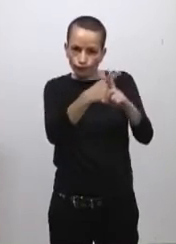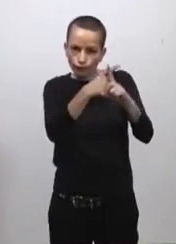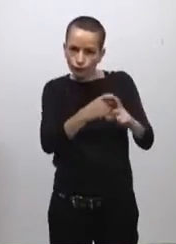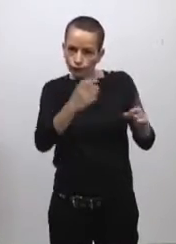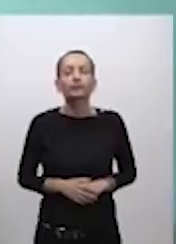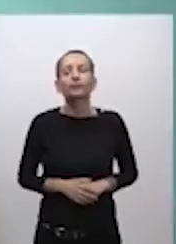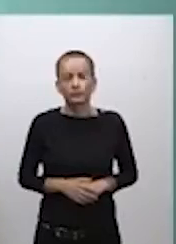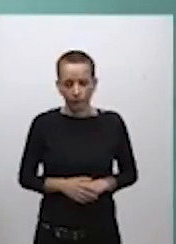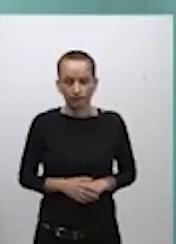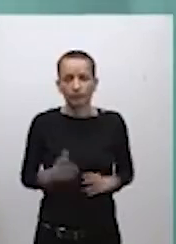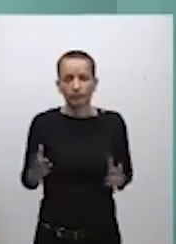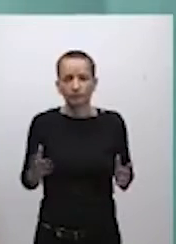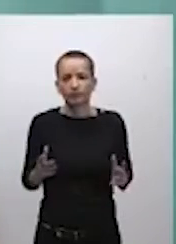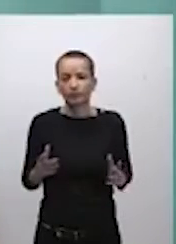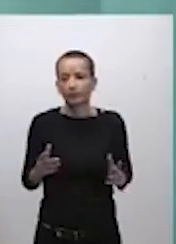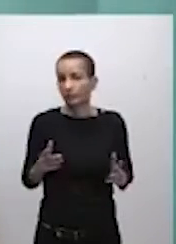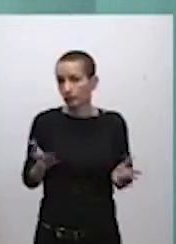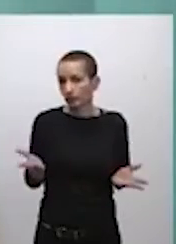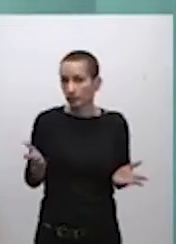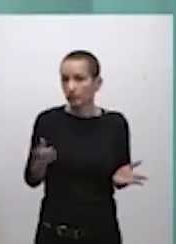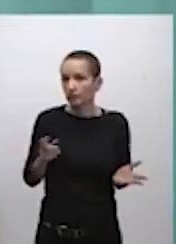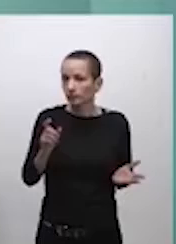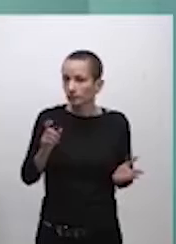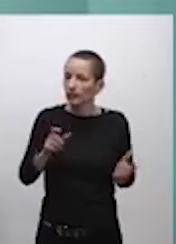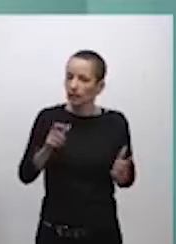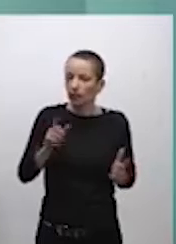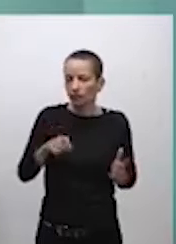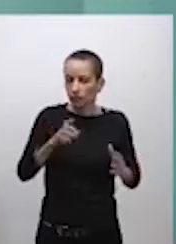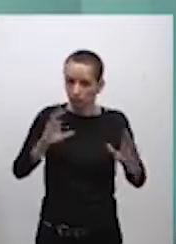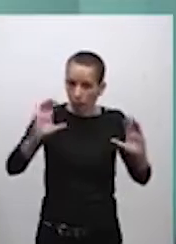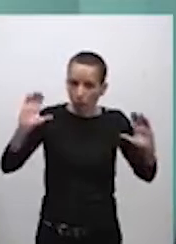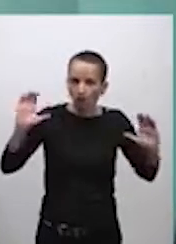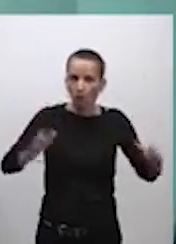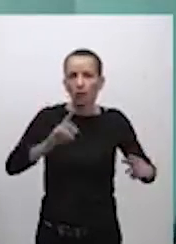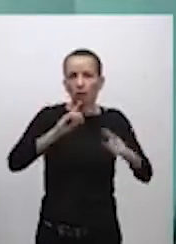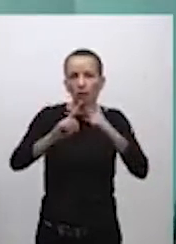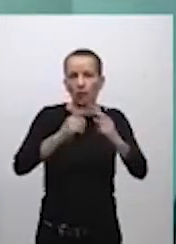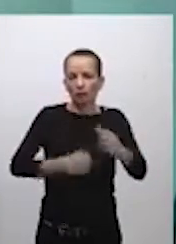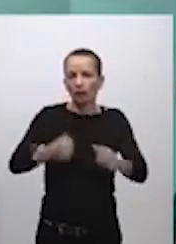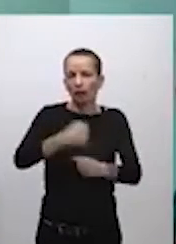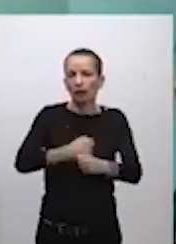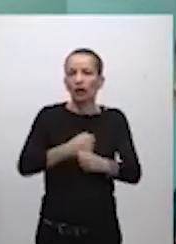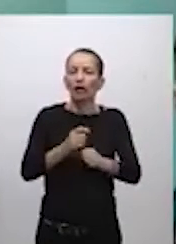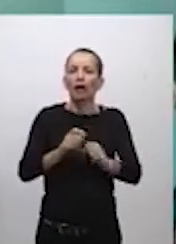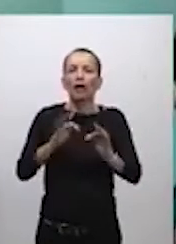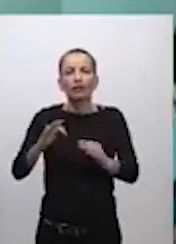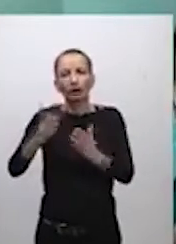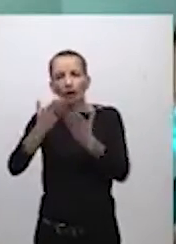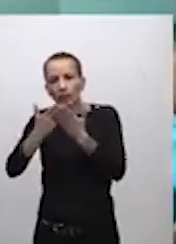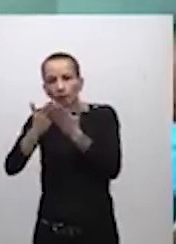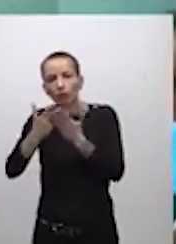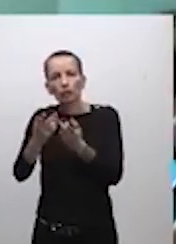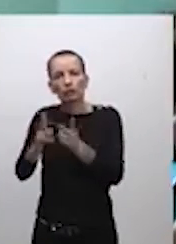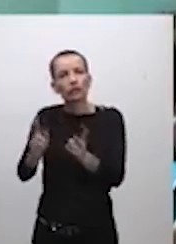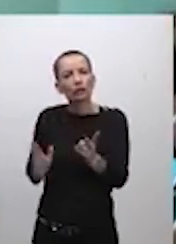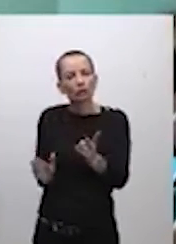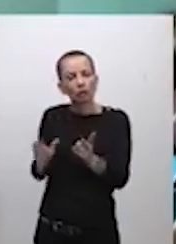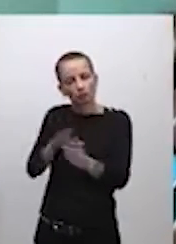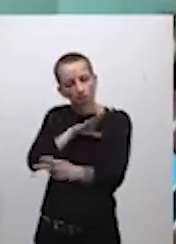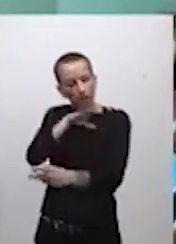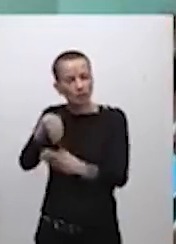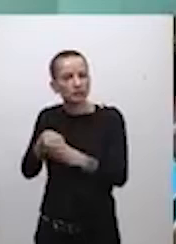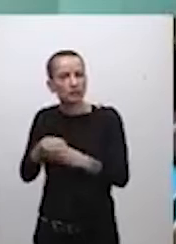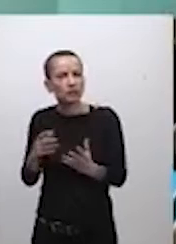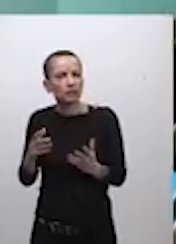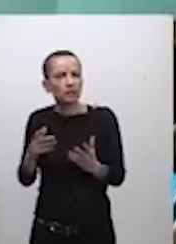les émissions. Là, il s'agit vraiment de mettre en place un groupement de commandes. Les études et la ville de Bordeaux est totalement inclus dans la révision